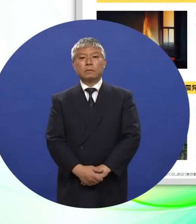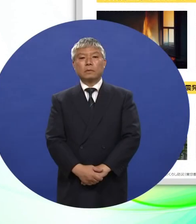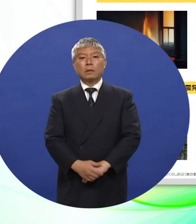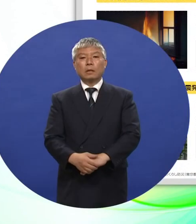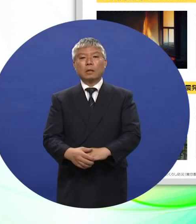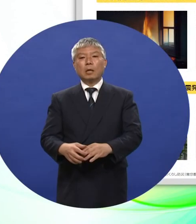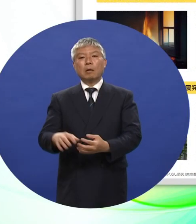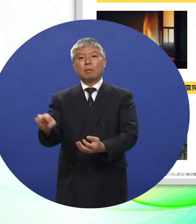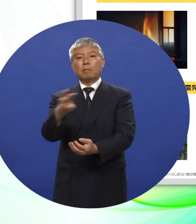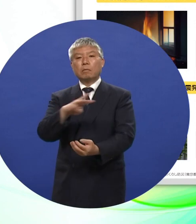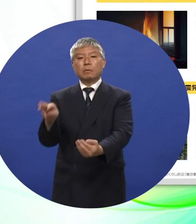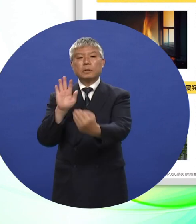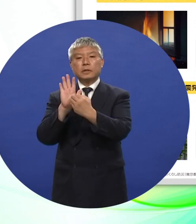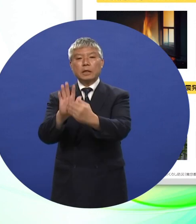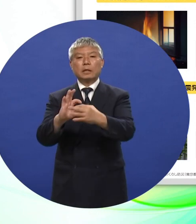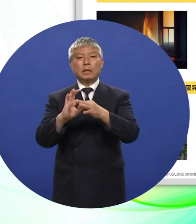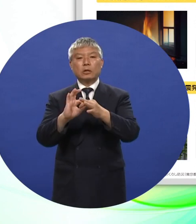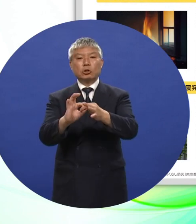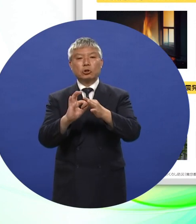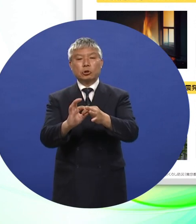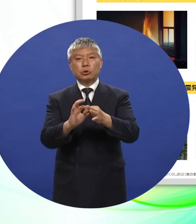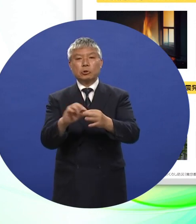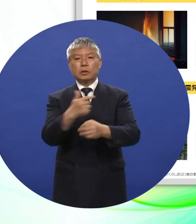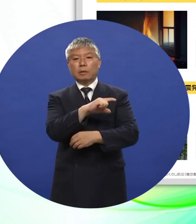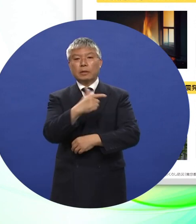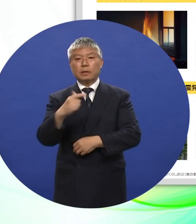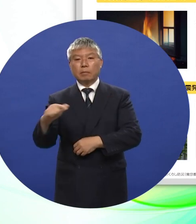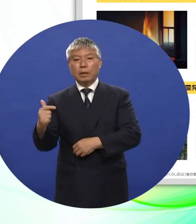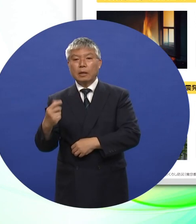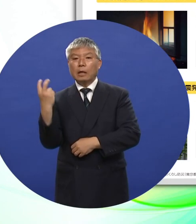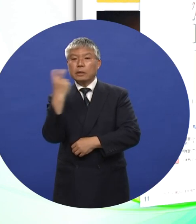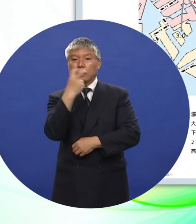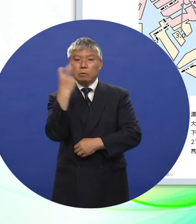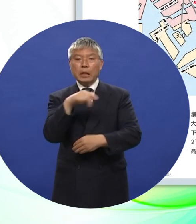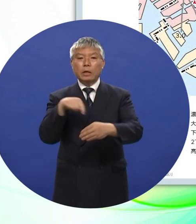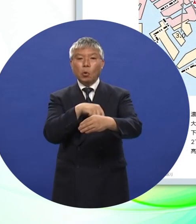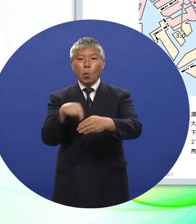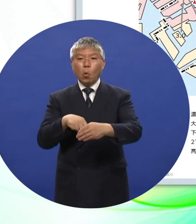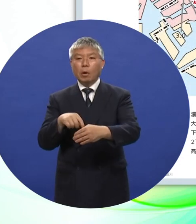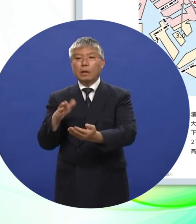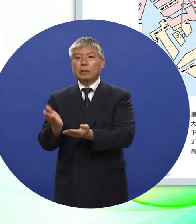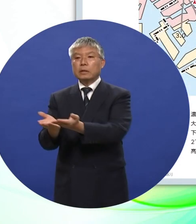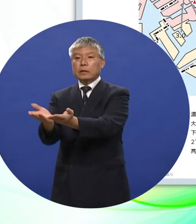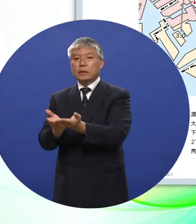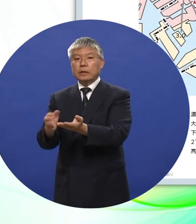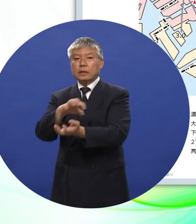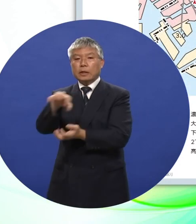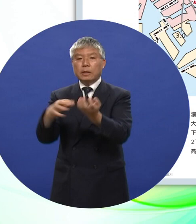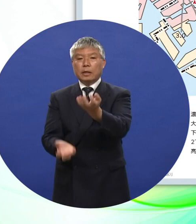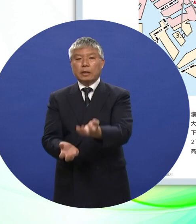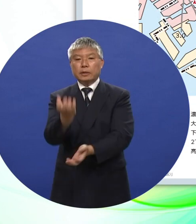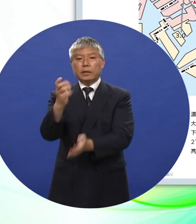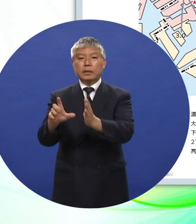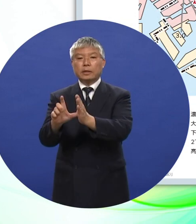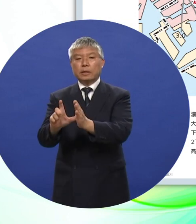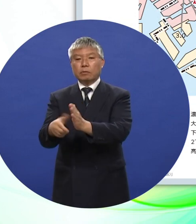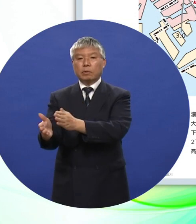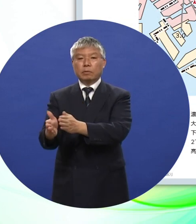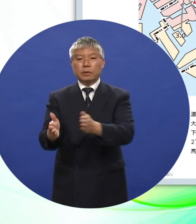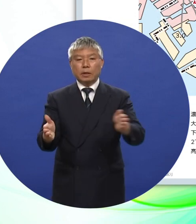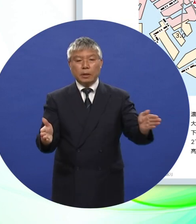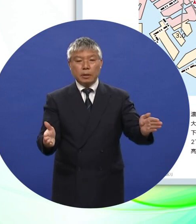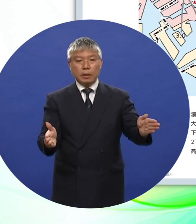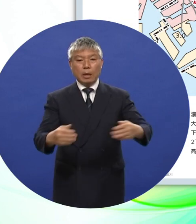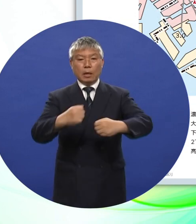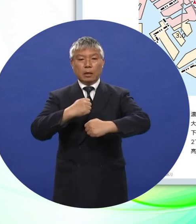防災に関するさまざまなチェックポイントや地震・災害発生時のタイムラインと気をつけるポ